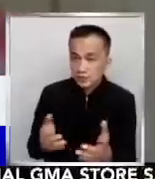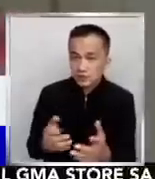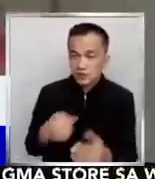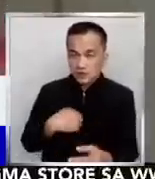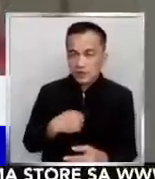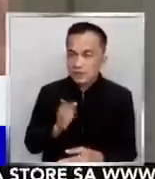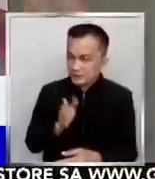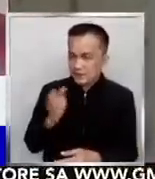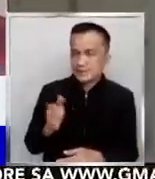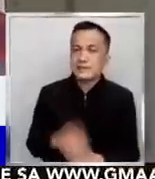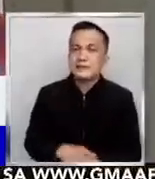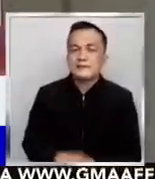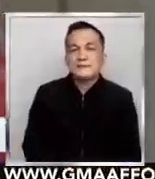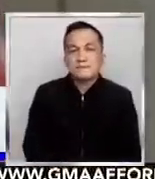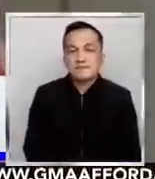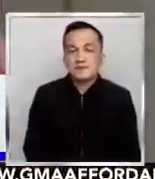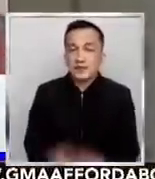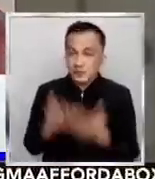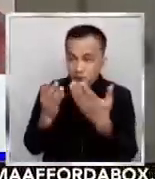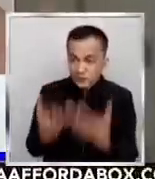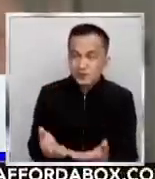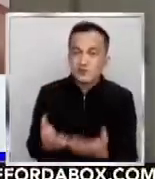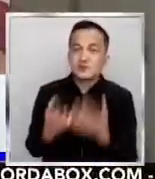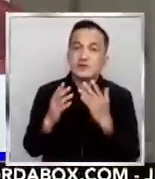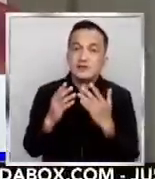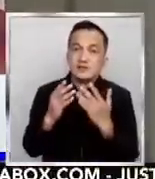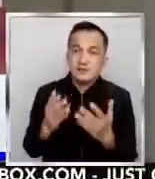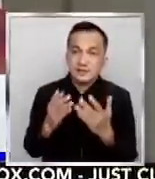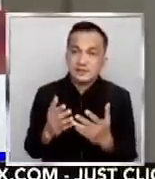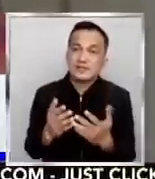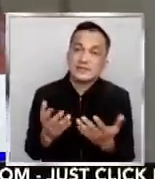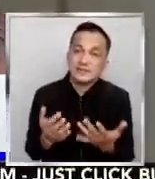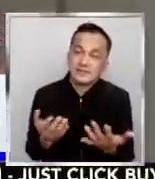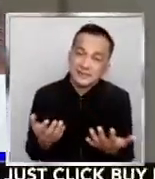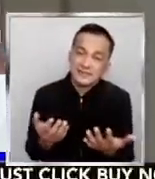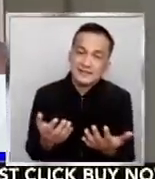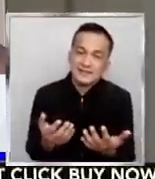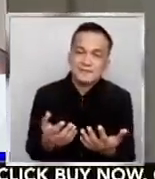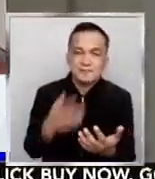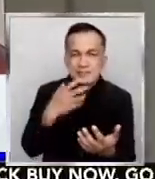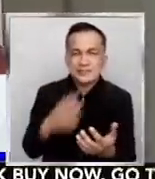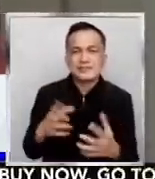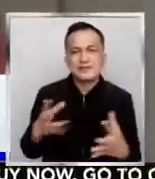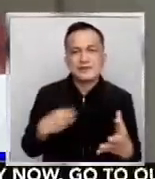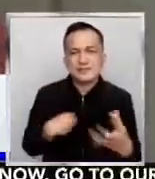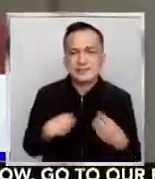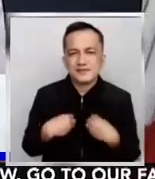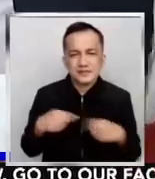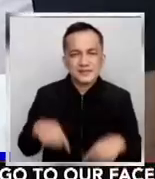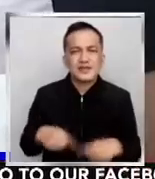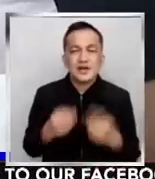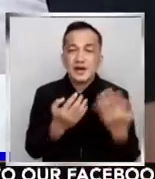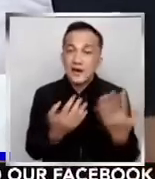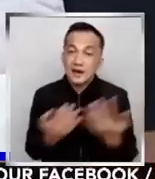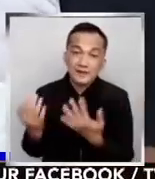But to you, maraming salamat sa mainit na pagtanggap mo dito. Happy birthday.